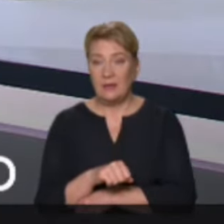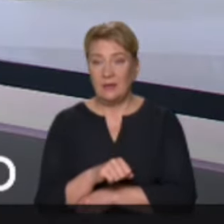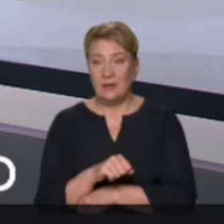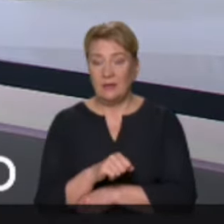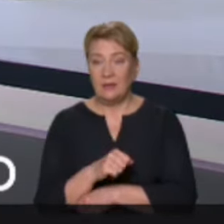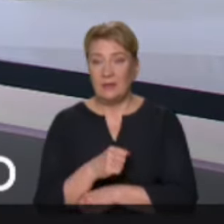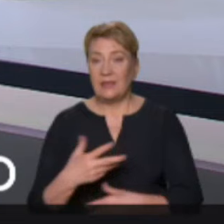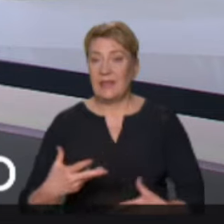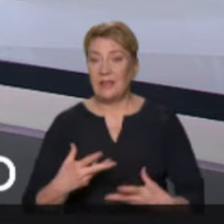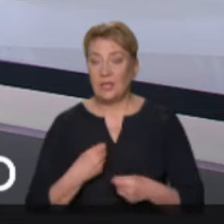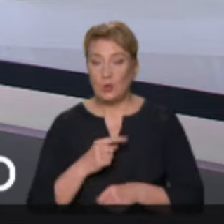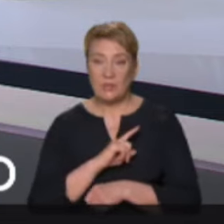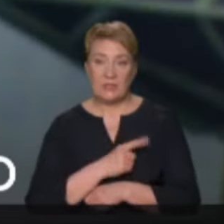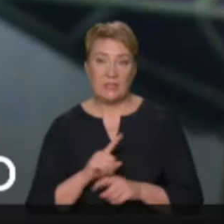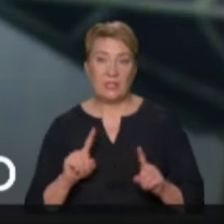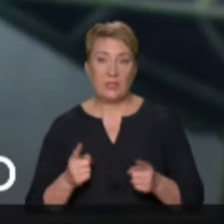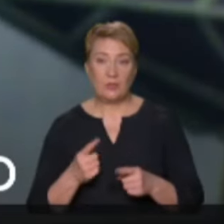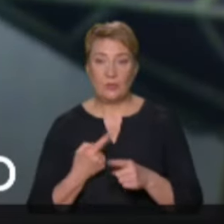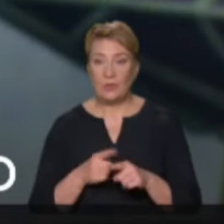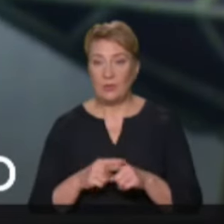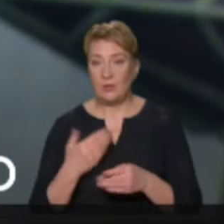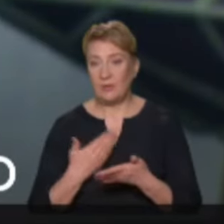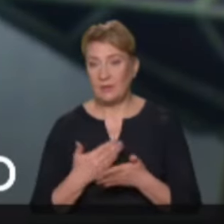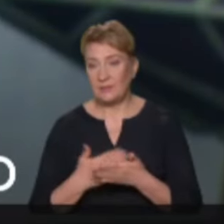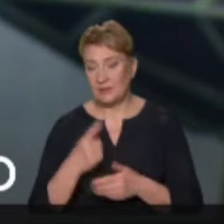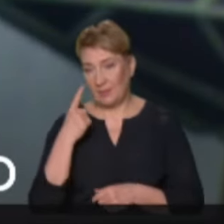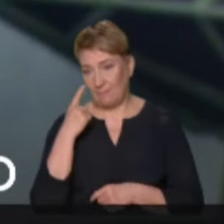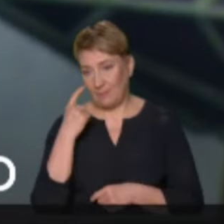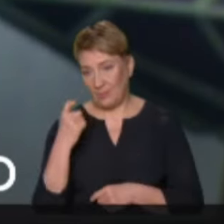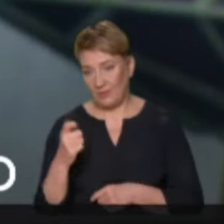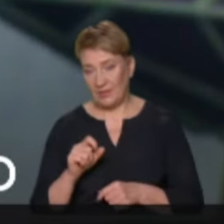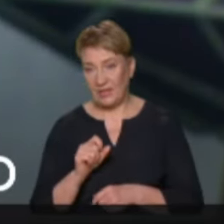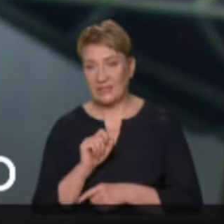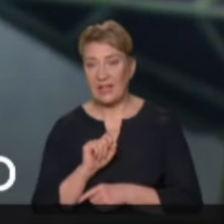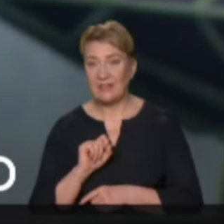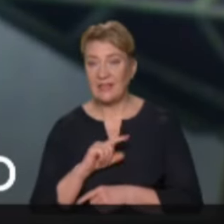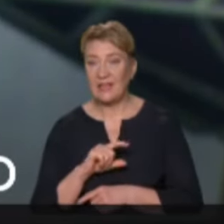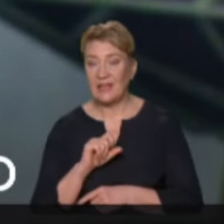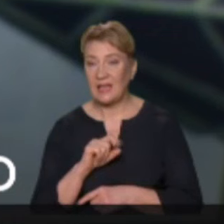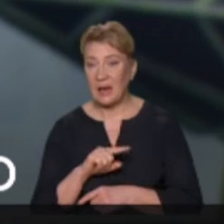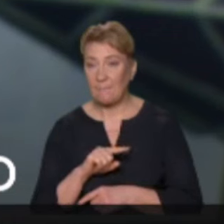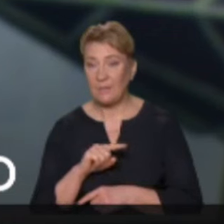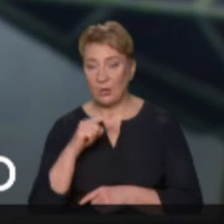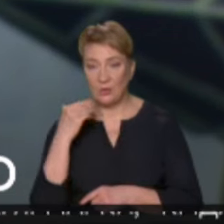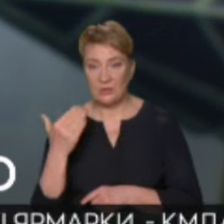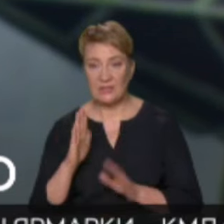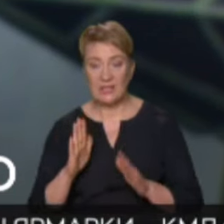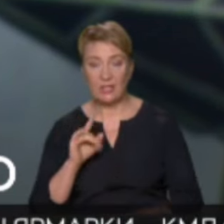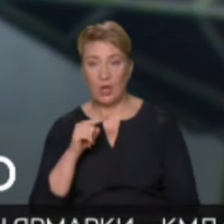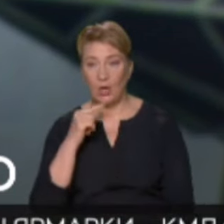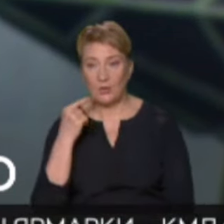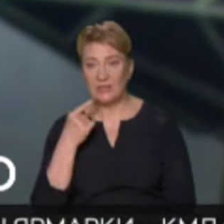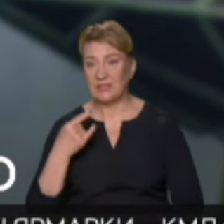надихнулися силою. Чому? Це повідомляв телеграм-канал «Кремлівська табакерка», але не тільки це російські телеграм-канали, так